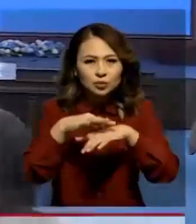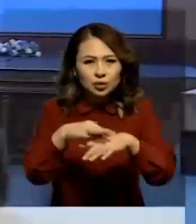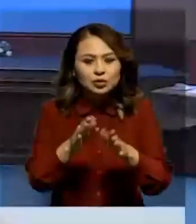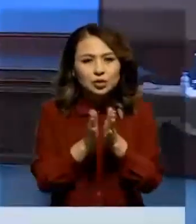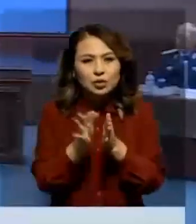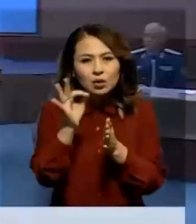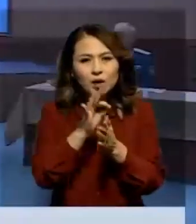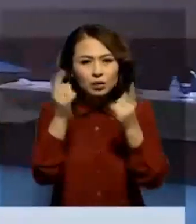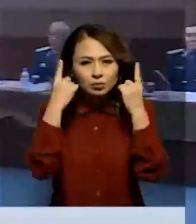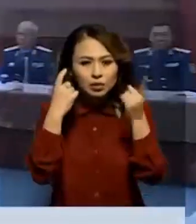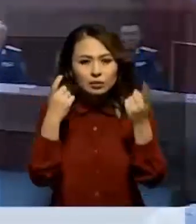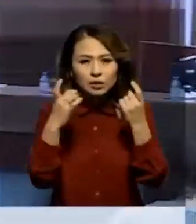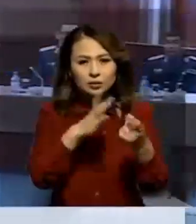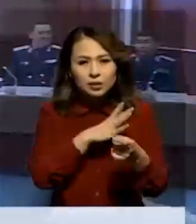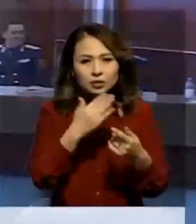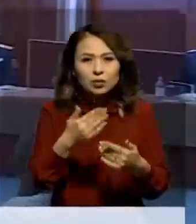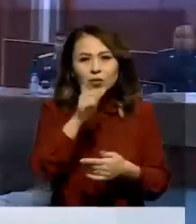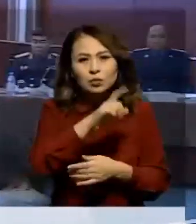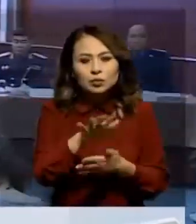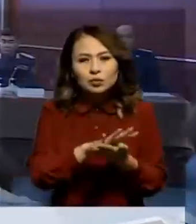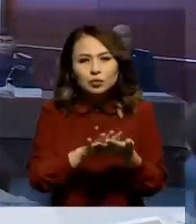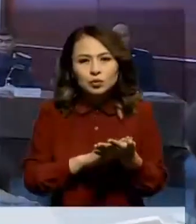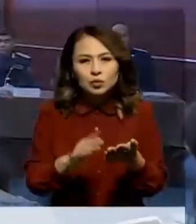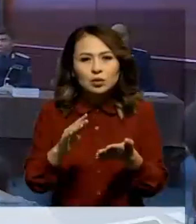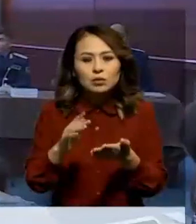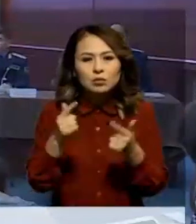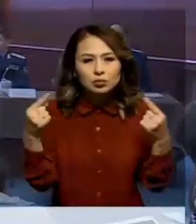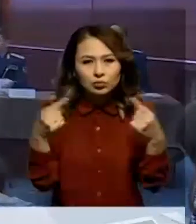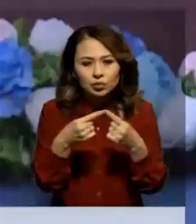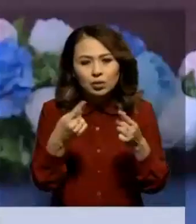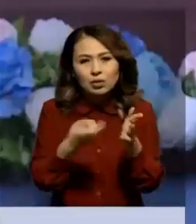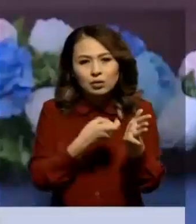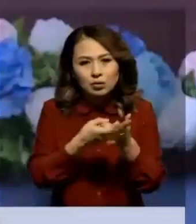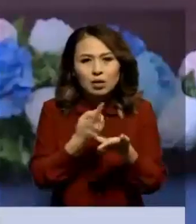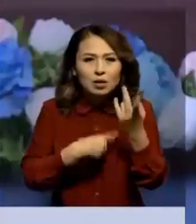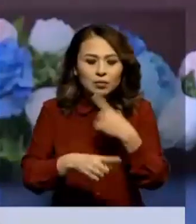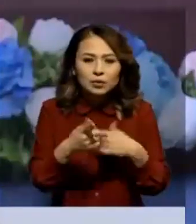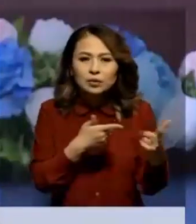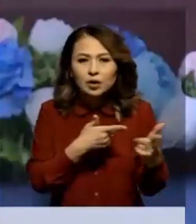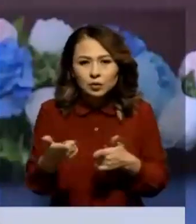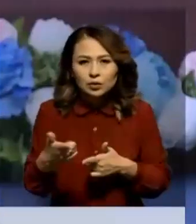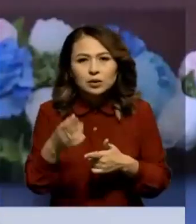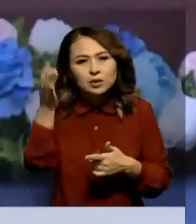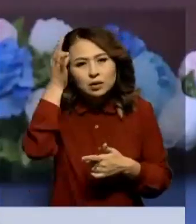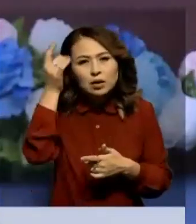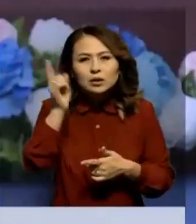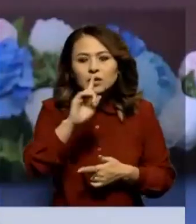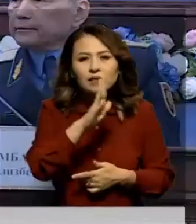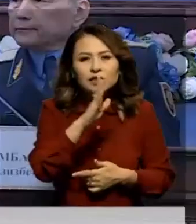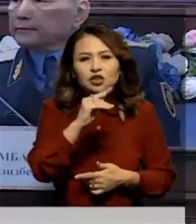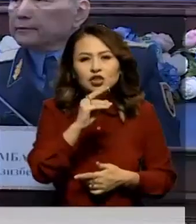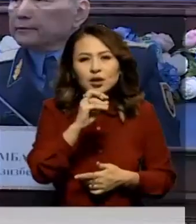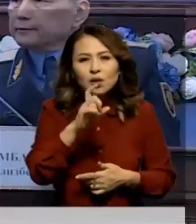жүргізуді сұрағаны жайлы ақпарат шыққан еді. Енді құзырлы орган өтініш түскен растап, тергеуді қайта жүргізуге дайын екен мәлімдеді. Естеріңізге сала